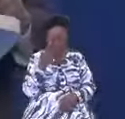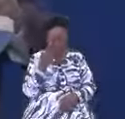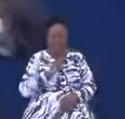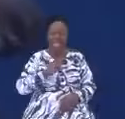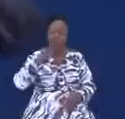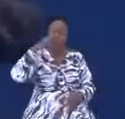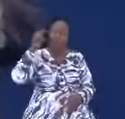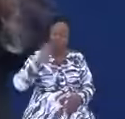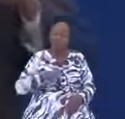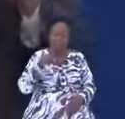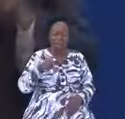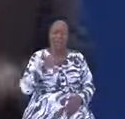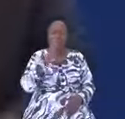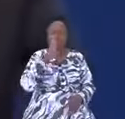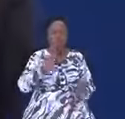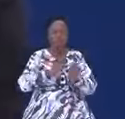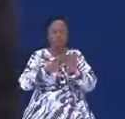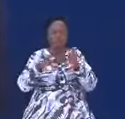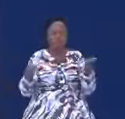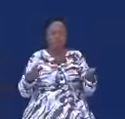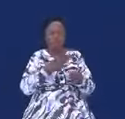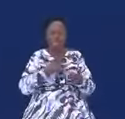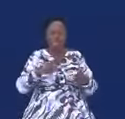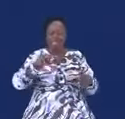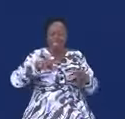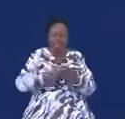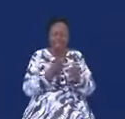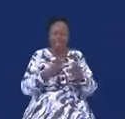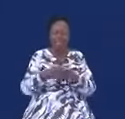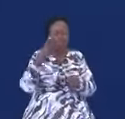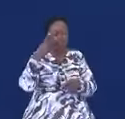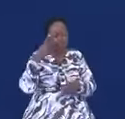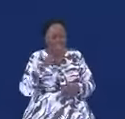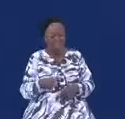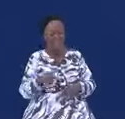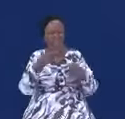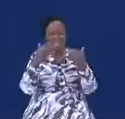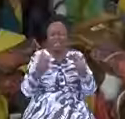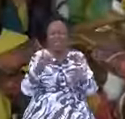et commencer à voir au nom de jésus